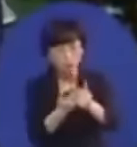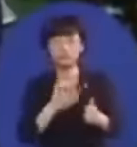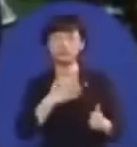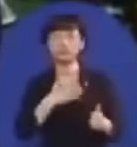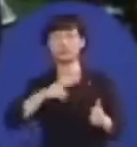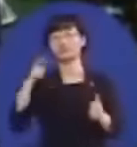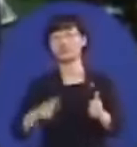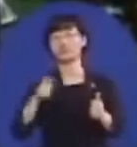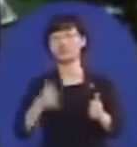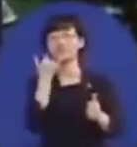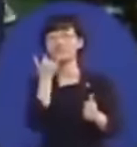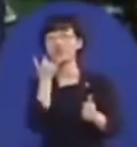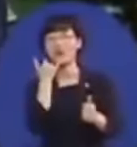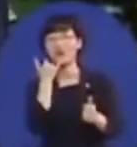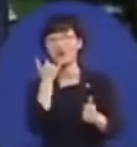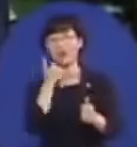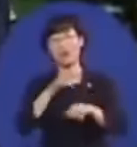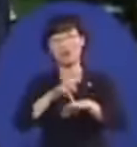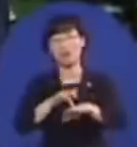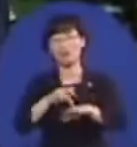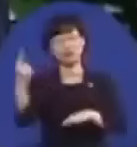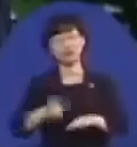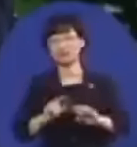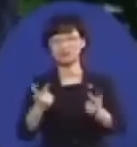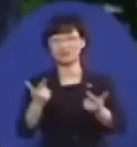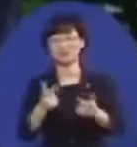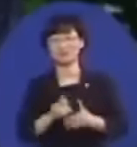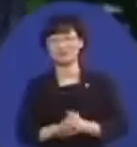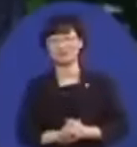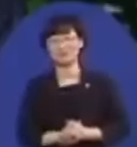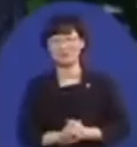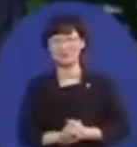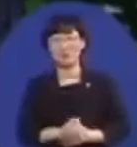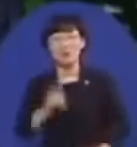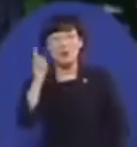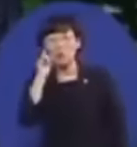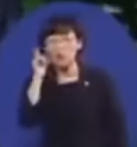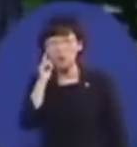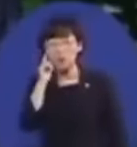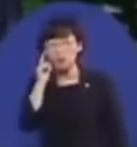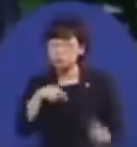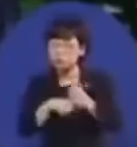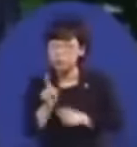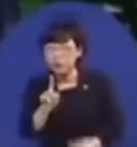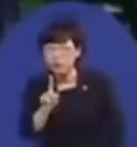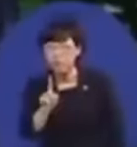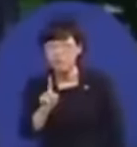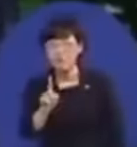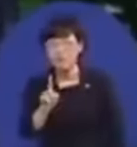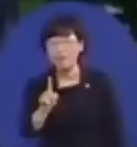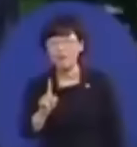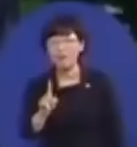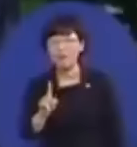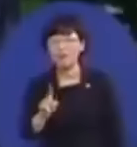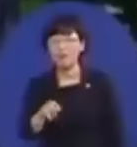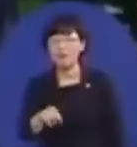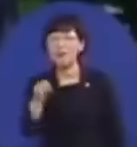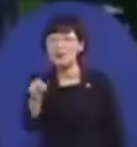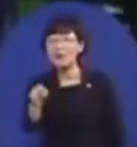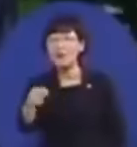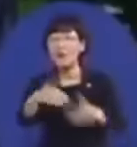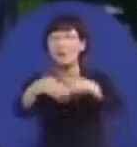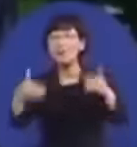없었다. 마귀 그림자도 없다. 그 왜 어떻게 그렇습니까? 그건 자네가 그 방을